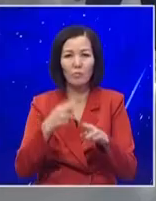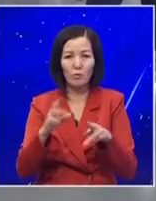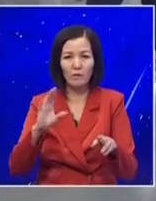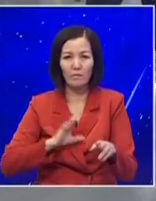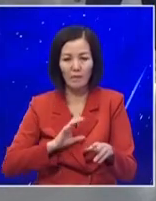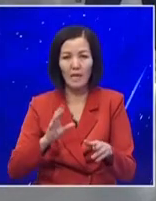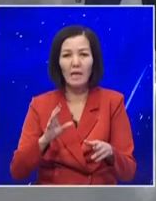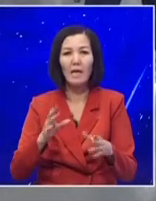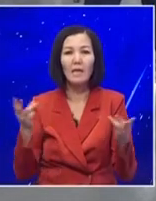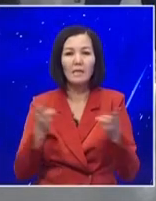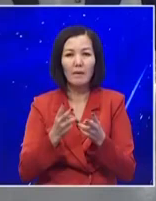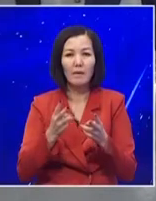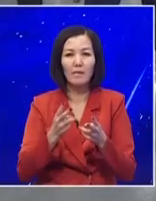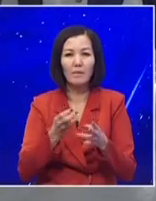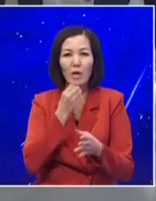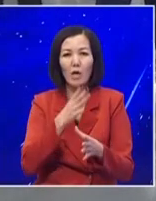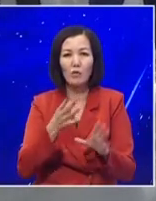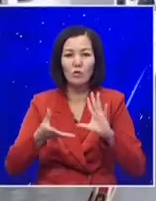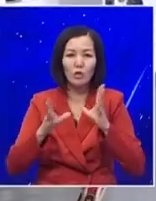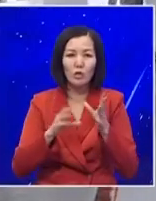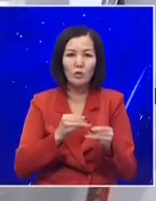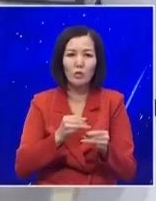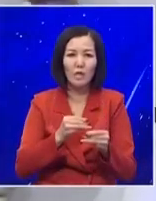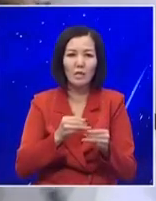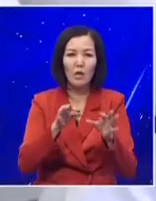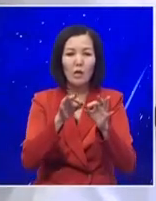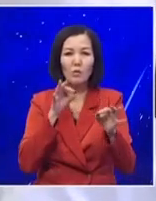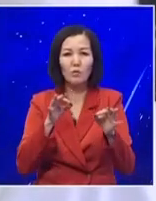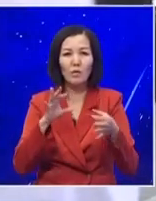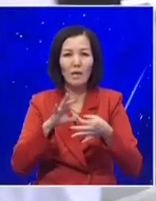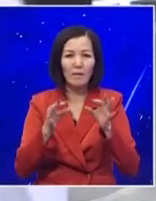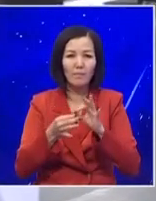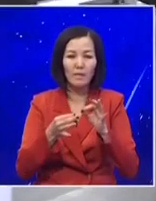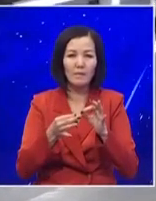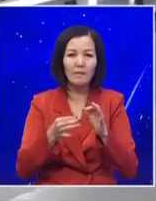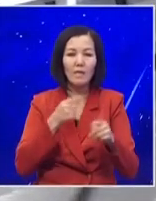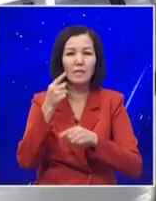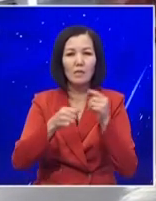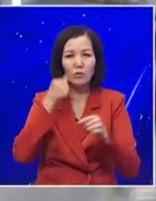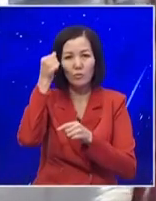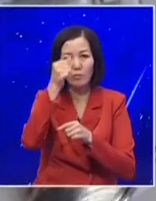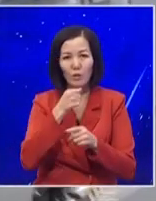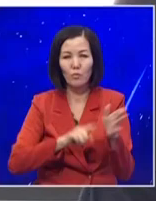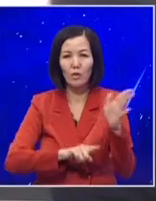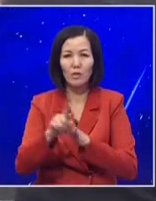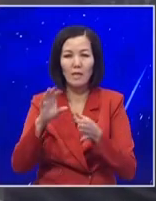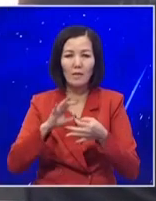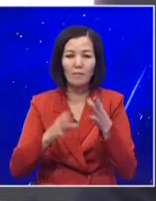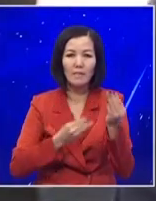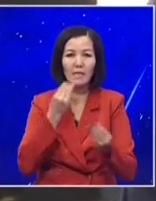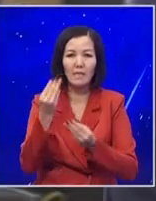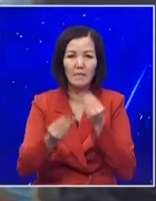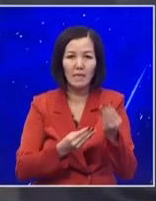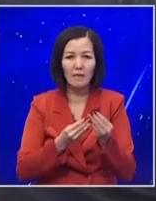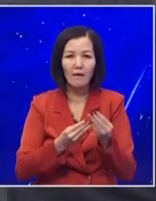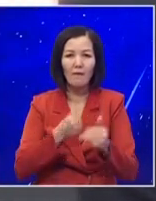8 бронзовых медалей. Необходимо отметить хорошие результаты лучников-олимпийцев. В следующем году у них начинается